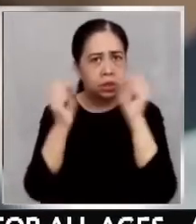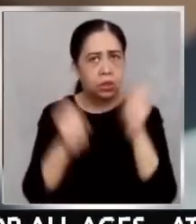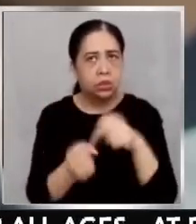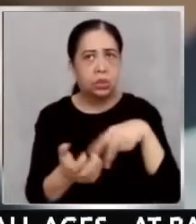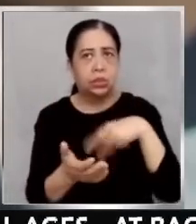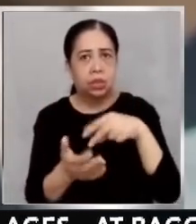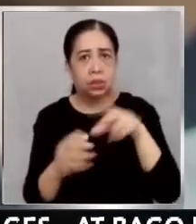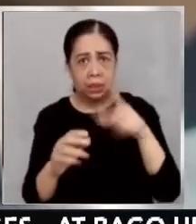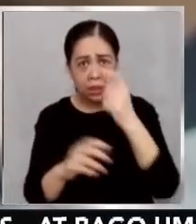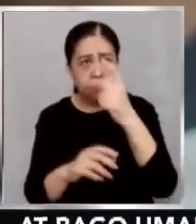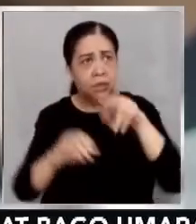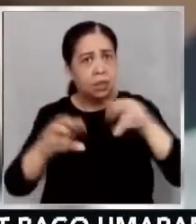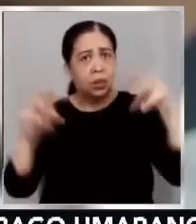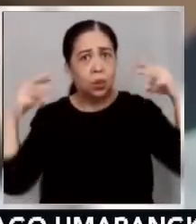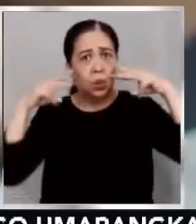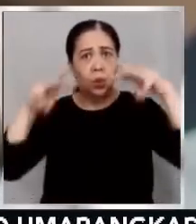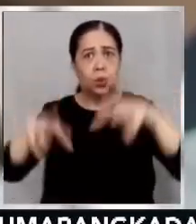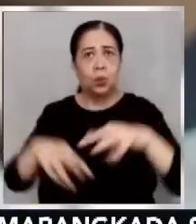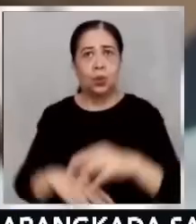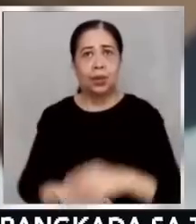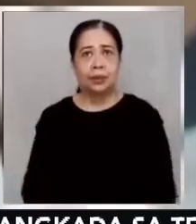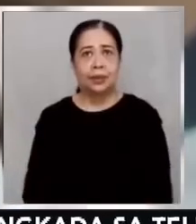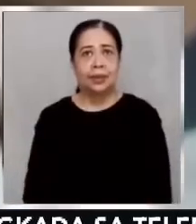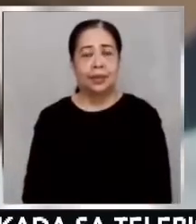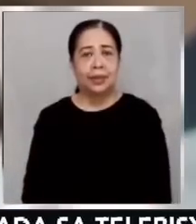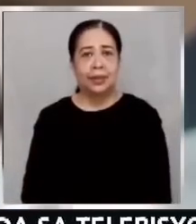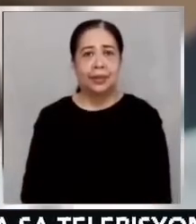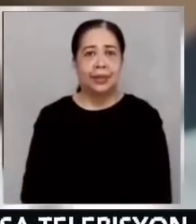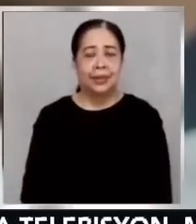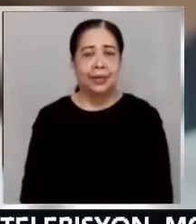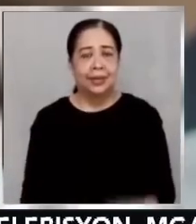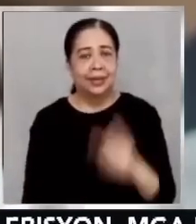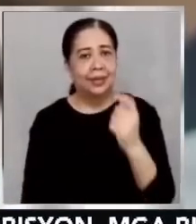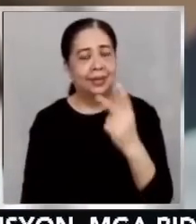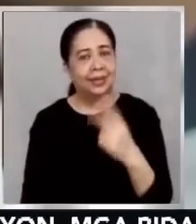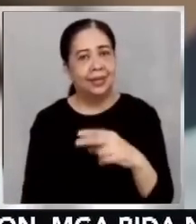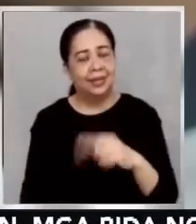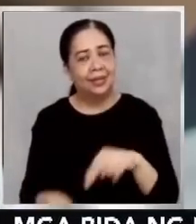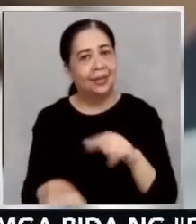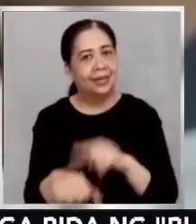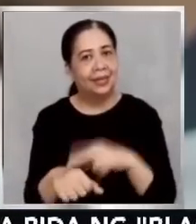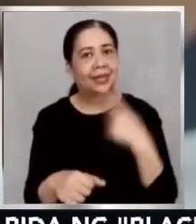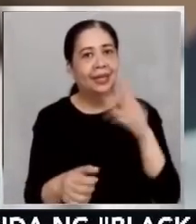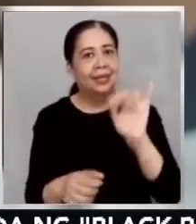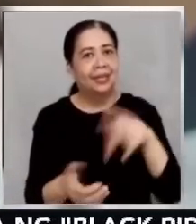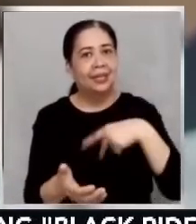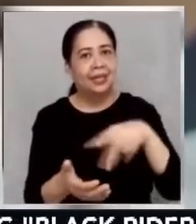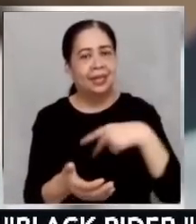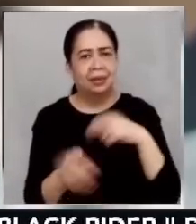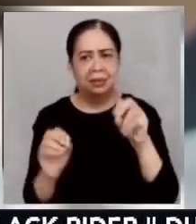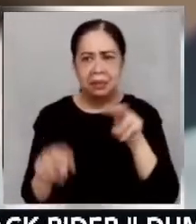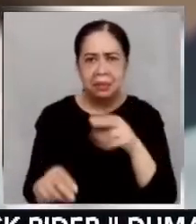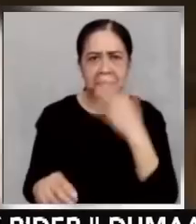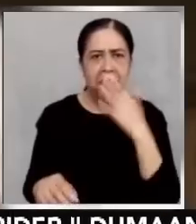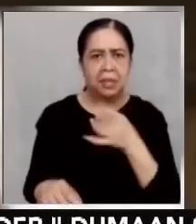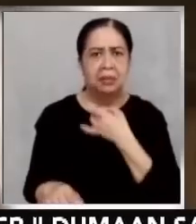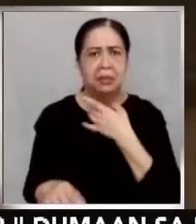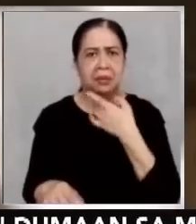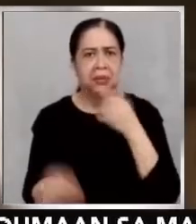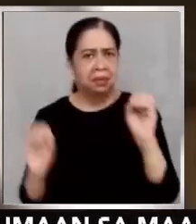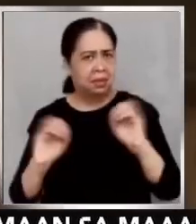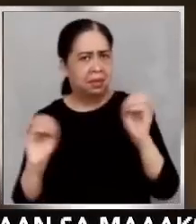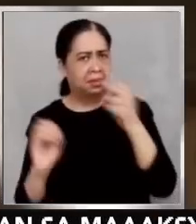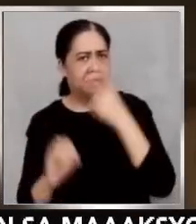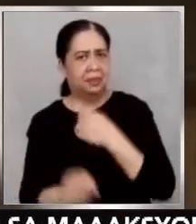ang napapanood dyan eh. Sa TV mismo, national TV, yun ang sayaw nila. At ala ko nakikitang masagwa rin sa sayaw nila.